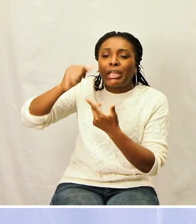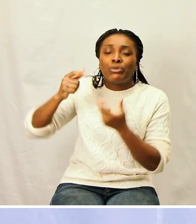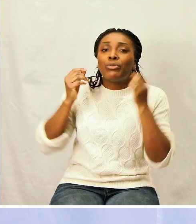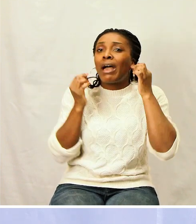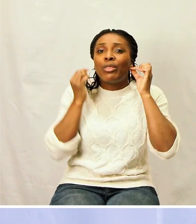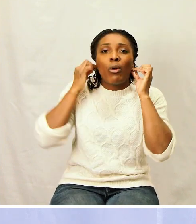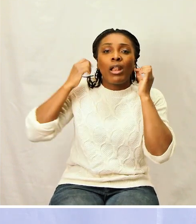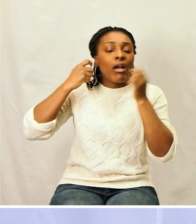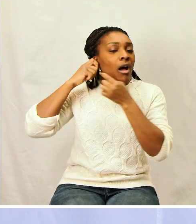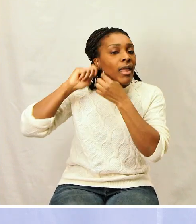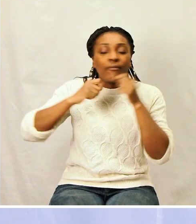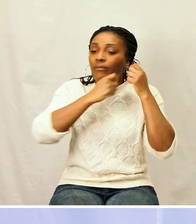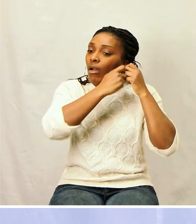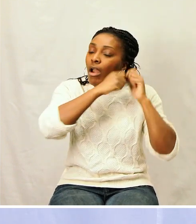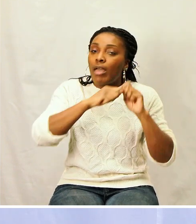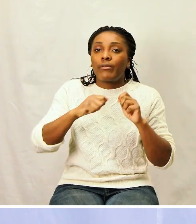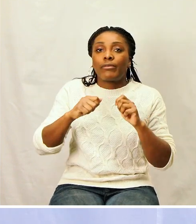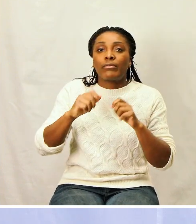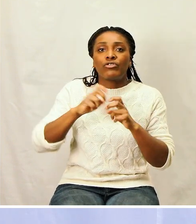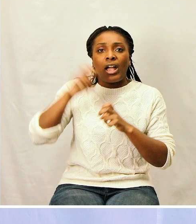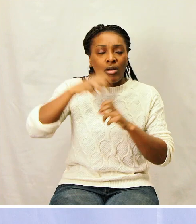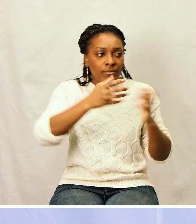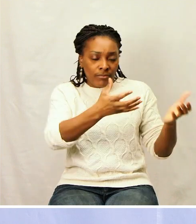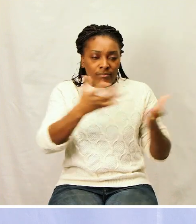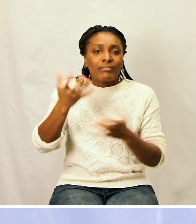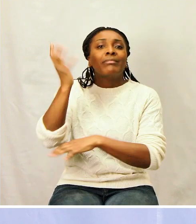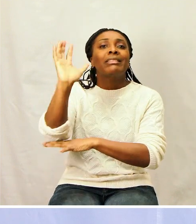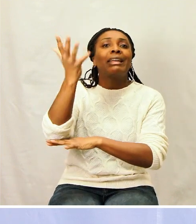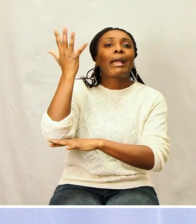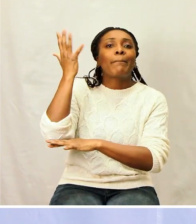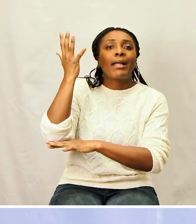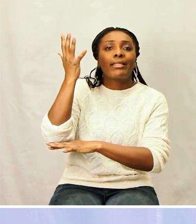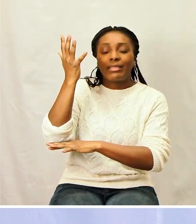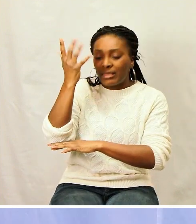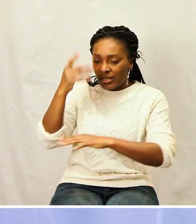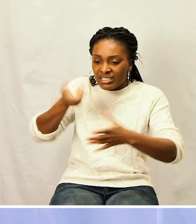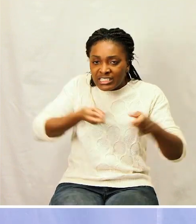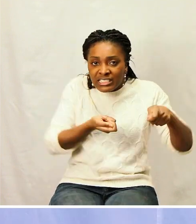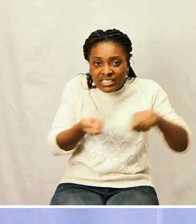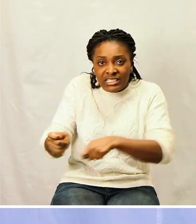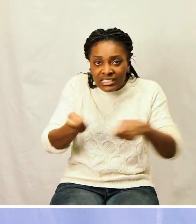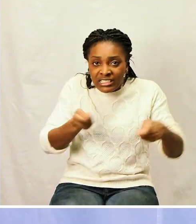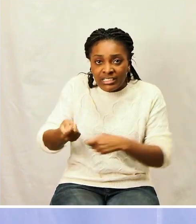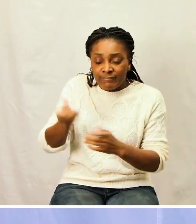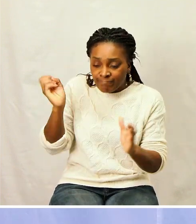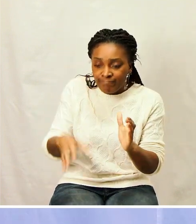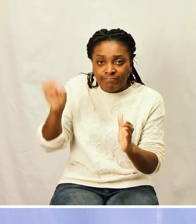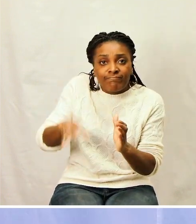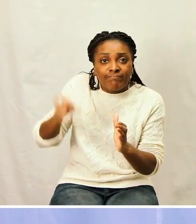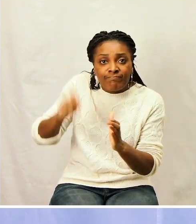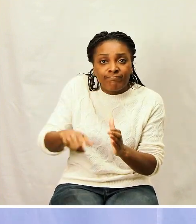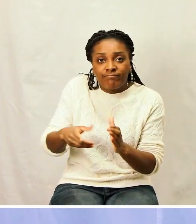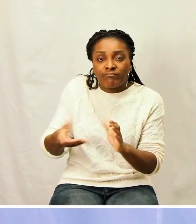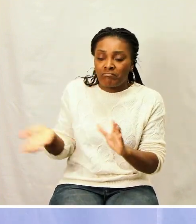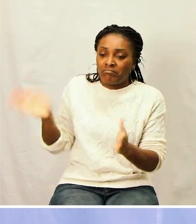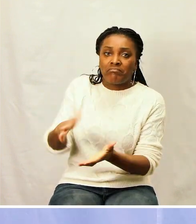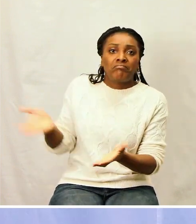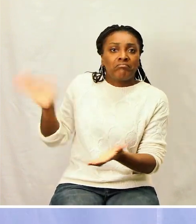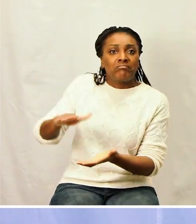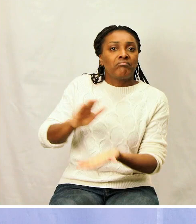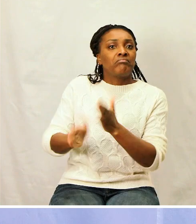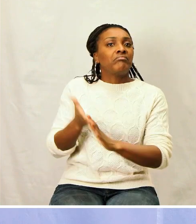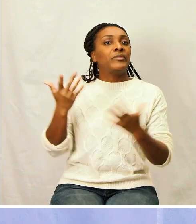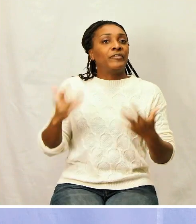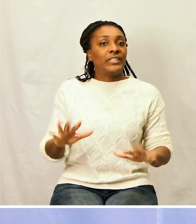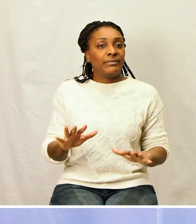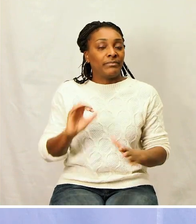leurs oreilles Jacob les enfu sous le terébintth qui est près de Sichem amen en fait on quand Jacob a